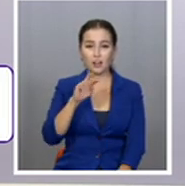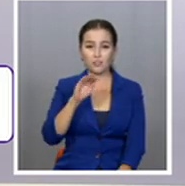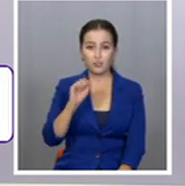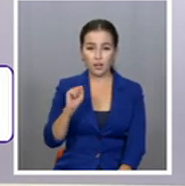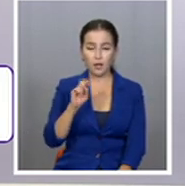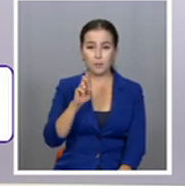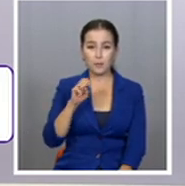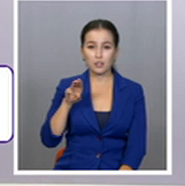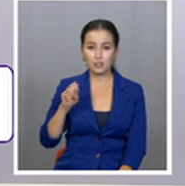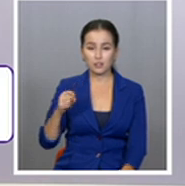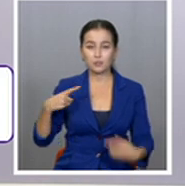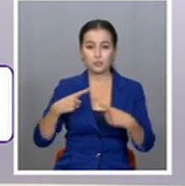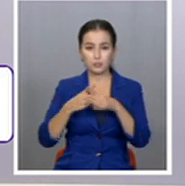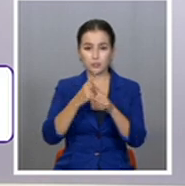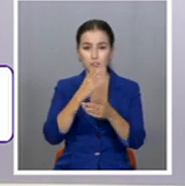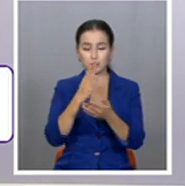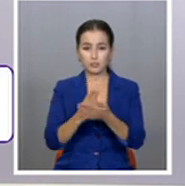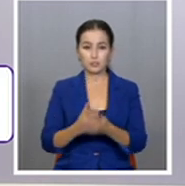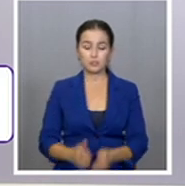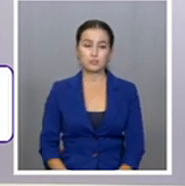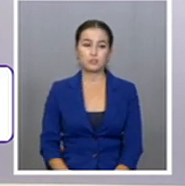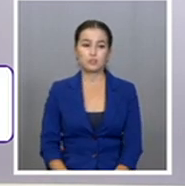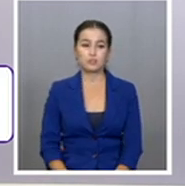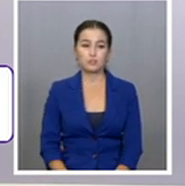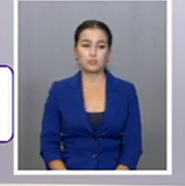жазықтықтары түзу бойымен қиылысып жатыр.